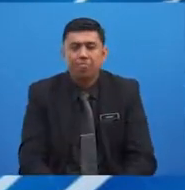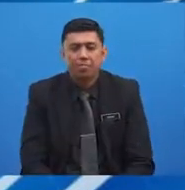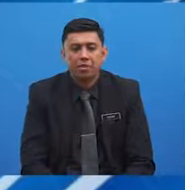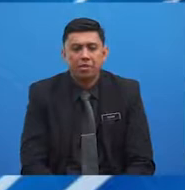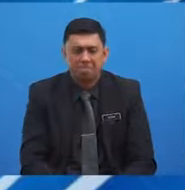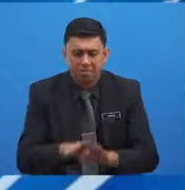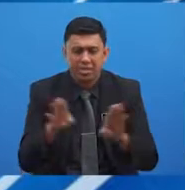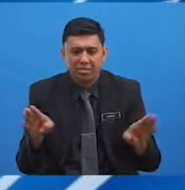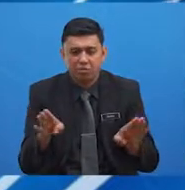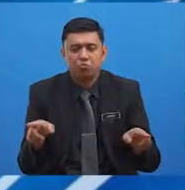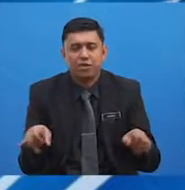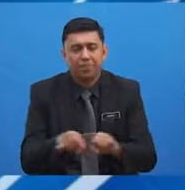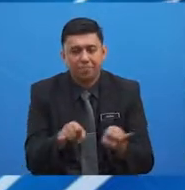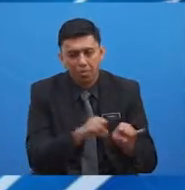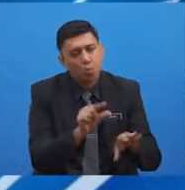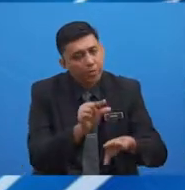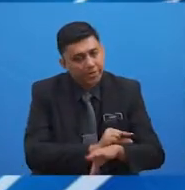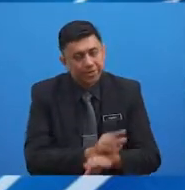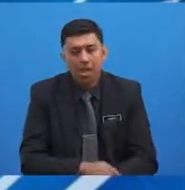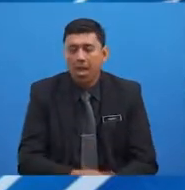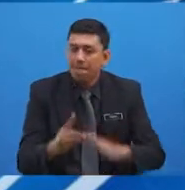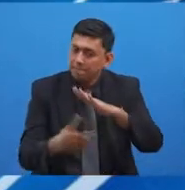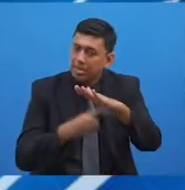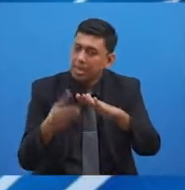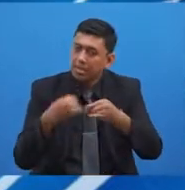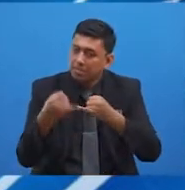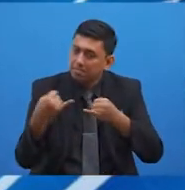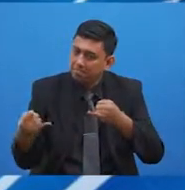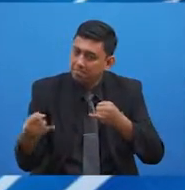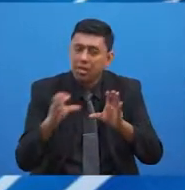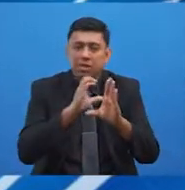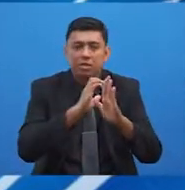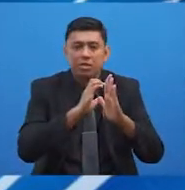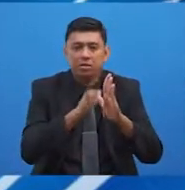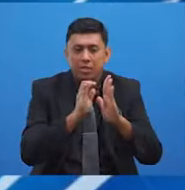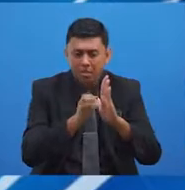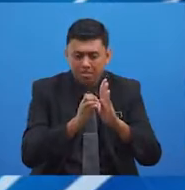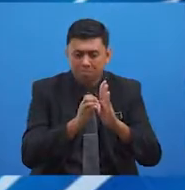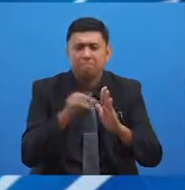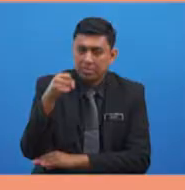yang berbeza juga berdasarkan jenis data yang tertentu.